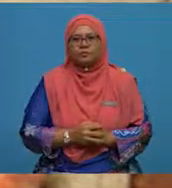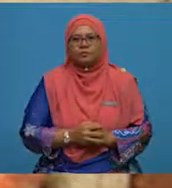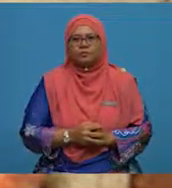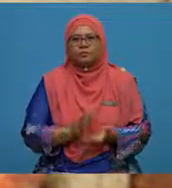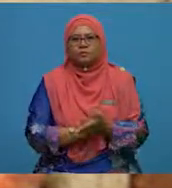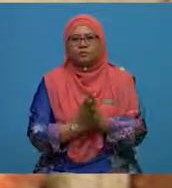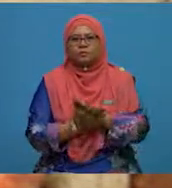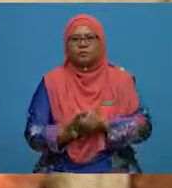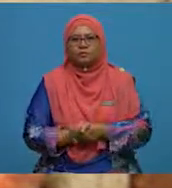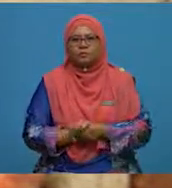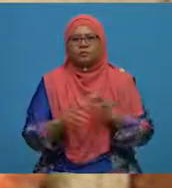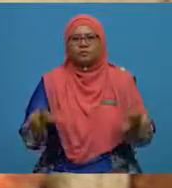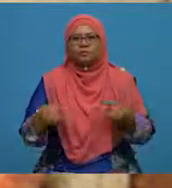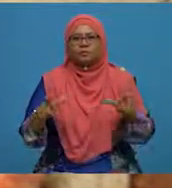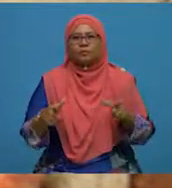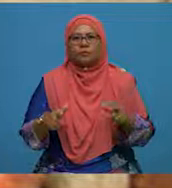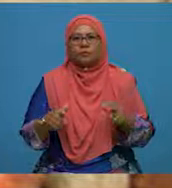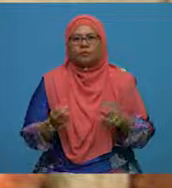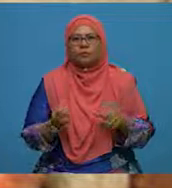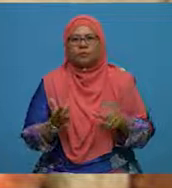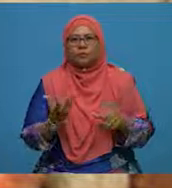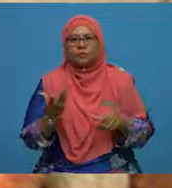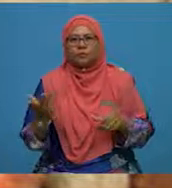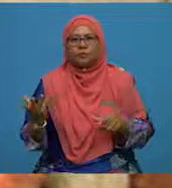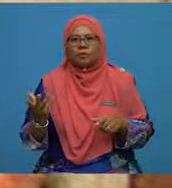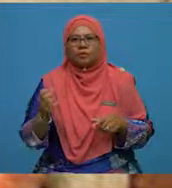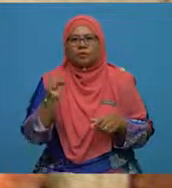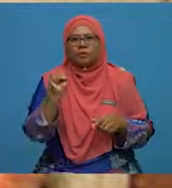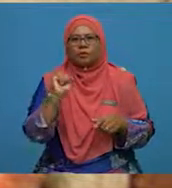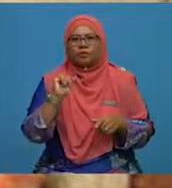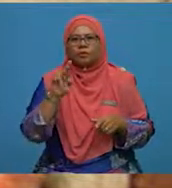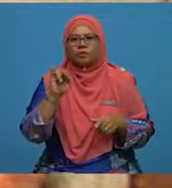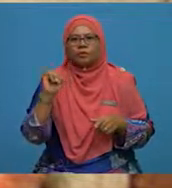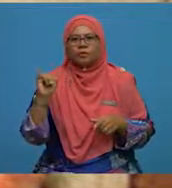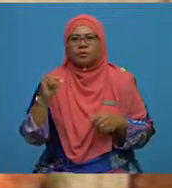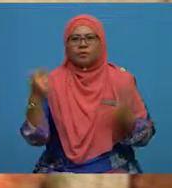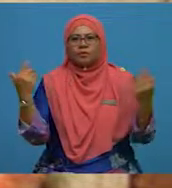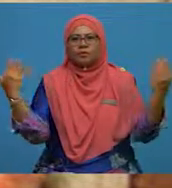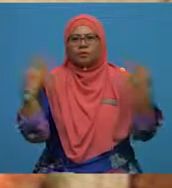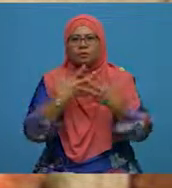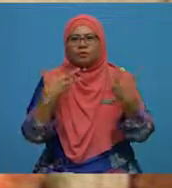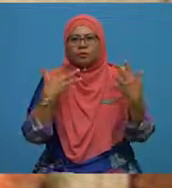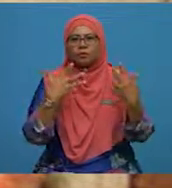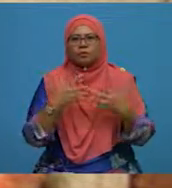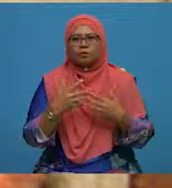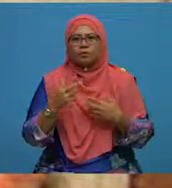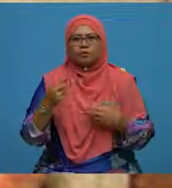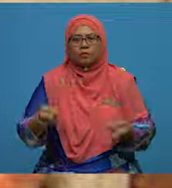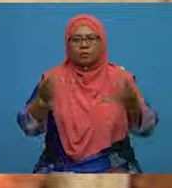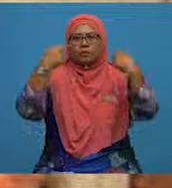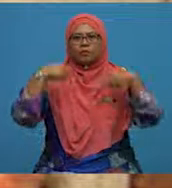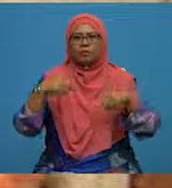Maka, berlakulah beberapa siri peperangan dengan kehadiran Turki